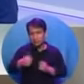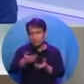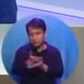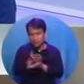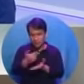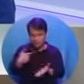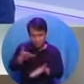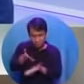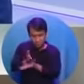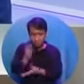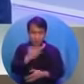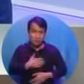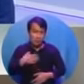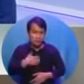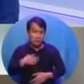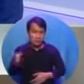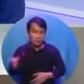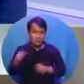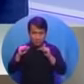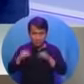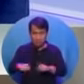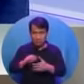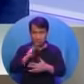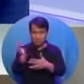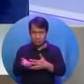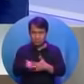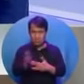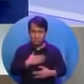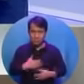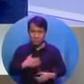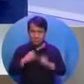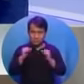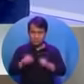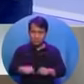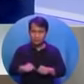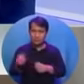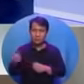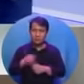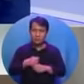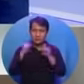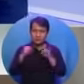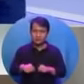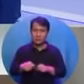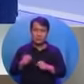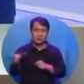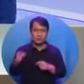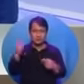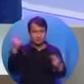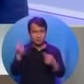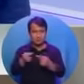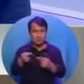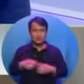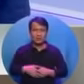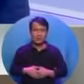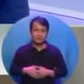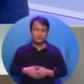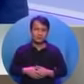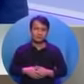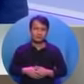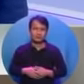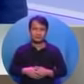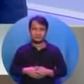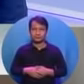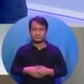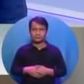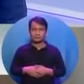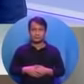na magreklamo, at kung kinakala magsampa ng kaso para mapatigil at makuha ng ustisya, magsampa ng kaso. Yun po yung point ko. Opo.